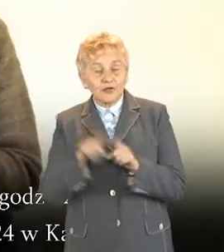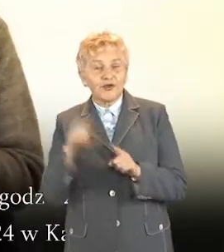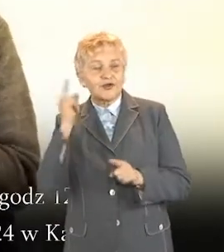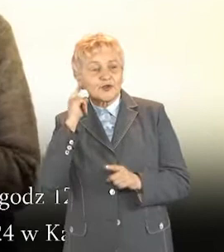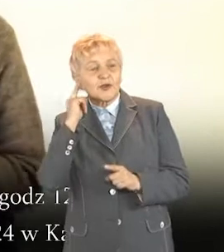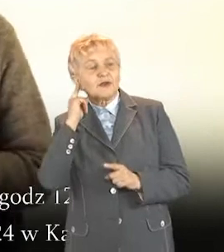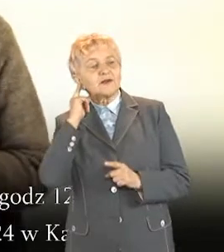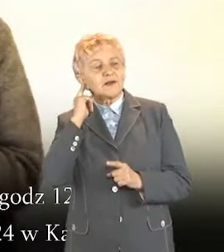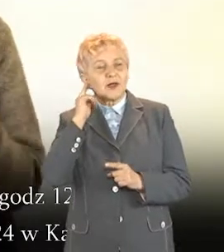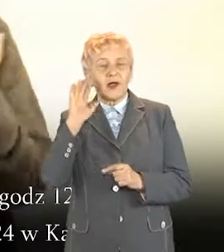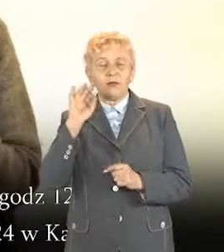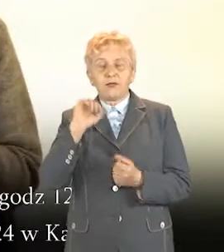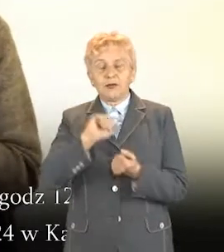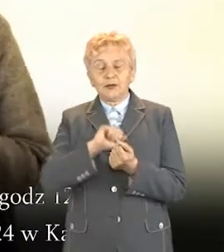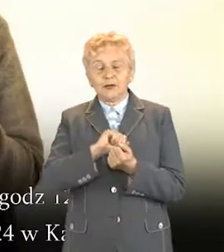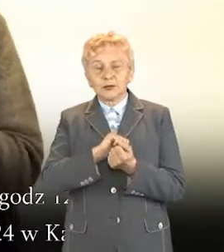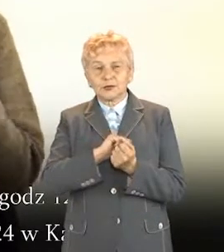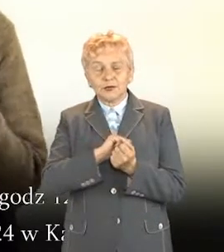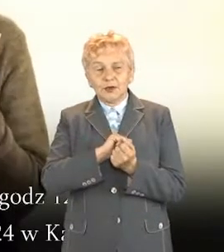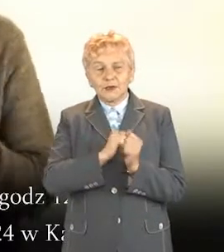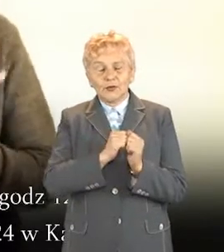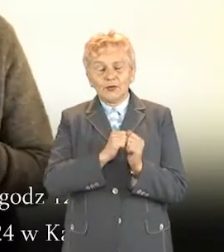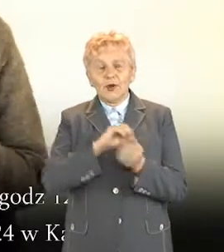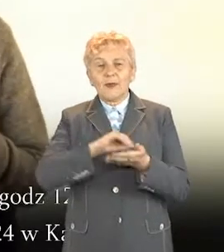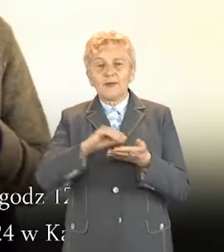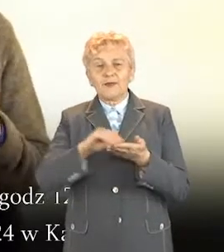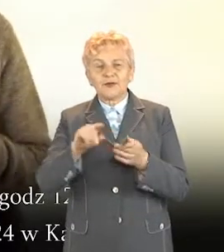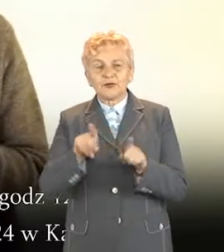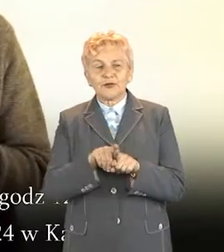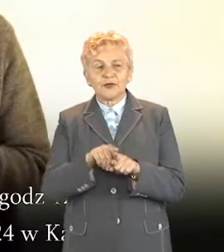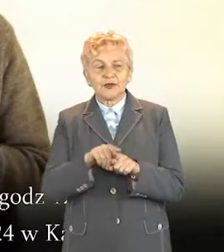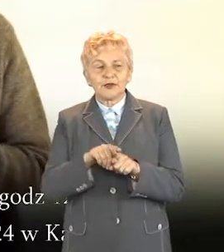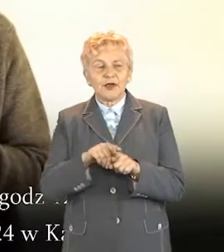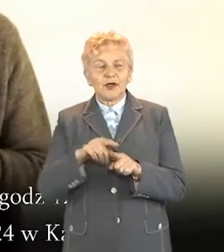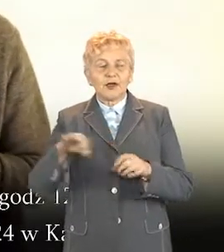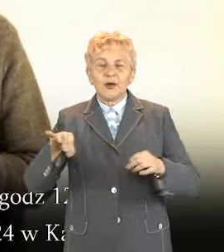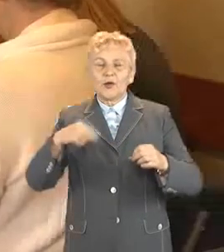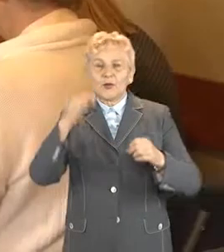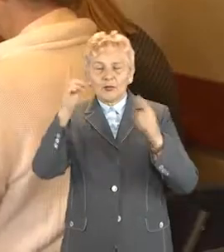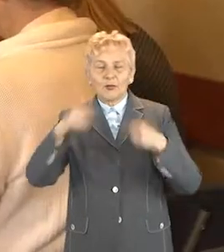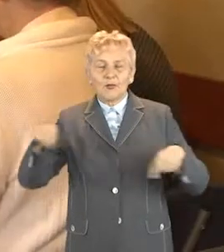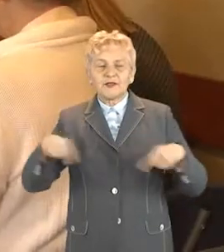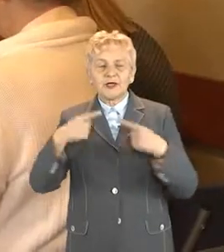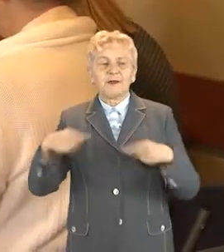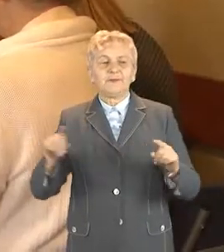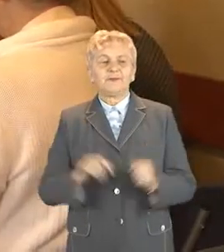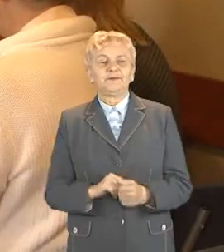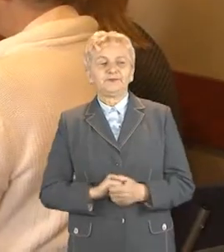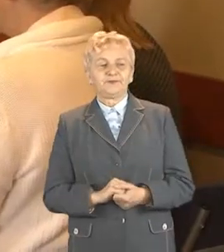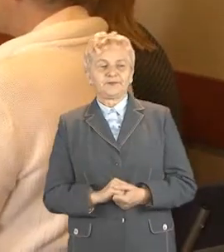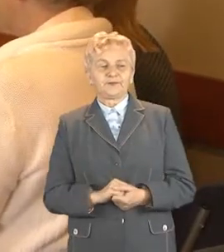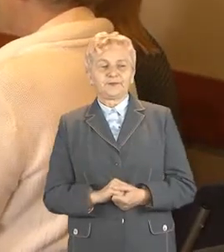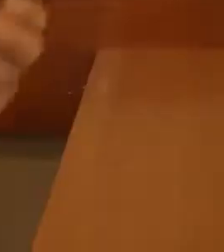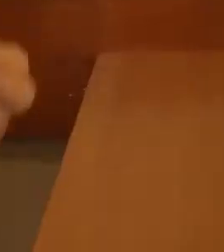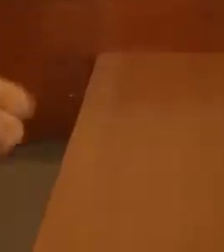języka migowego przygotowano napisy oraz ścieżkę dźwiękową, której autorem jest Paweł Wilczyński. Pomysłodawca projektu zapowiada, że to